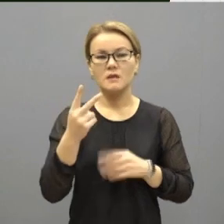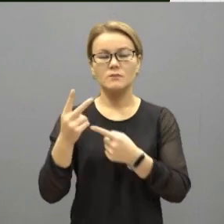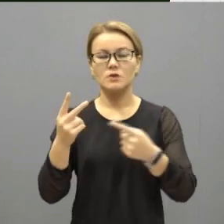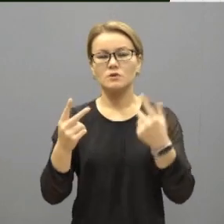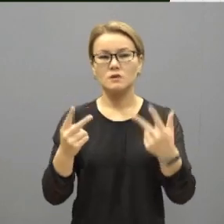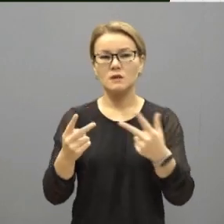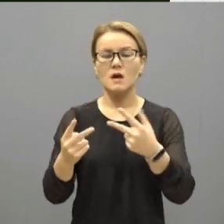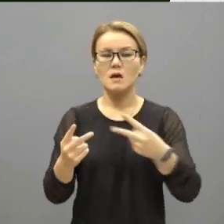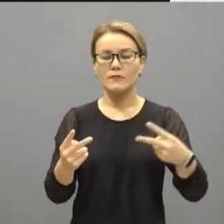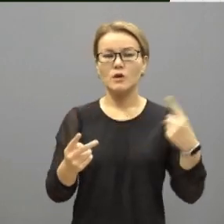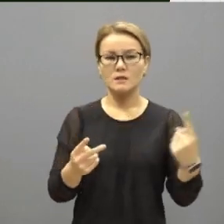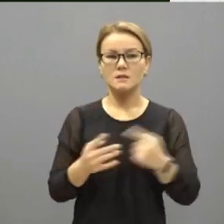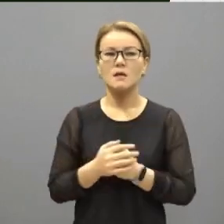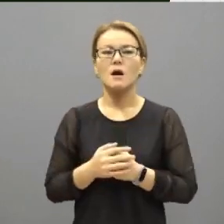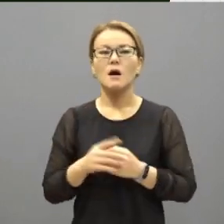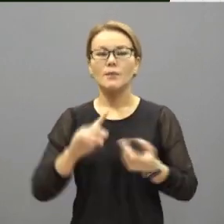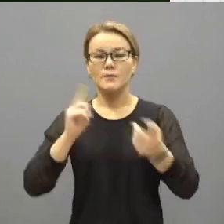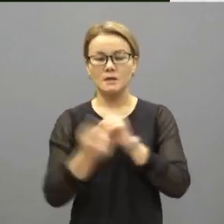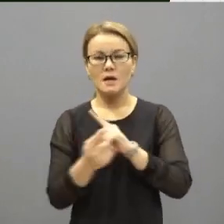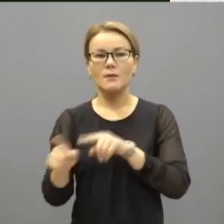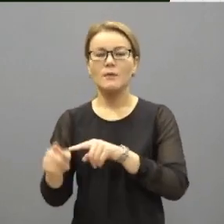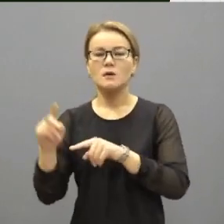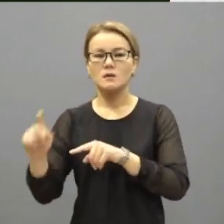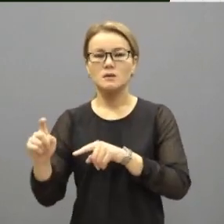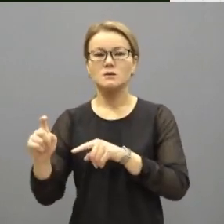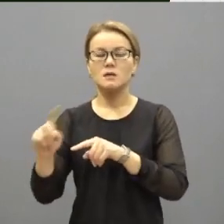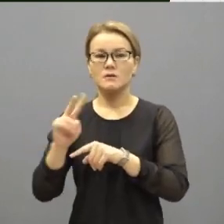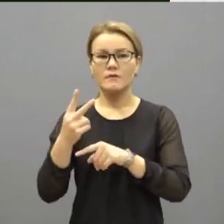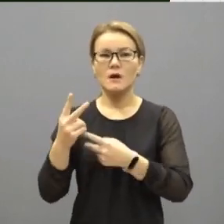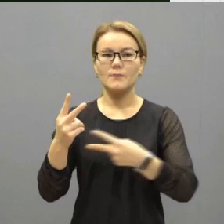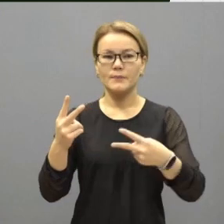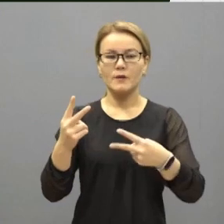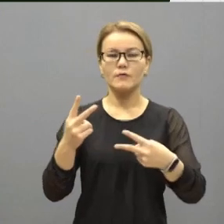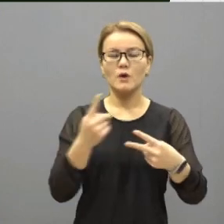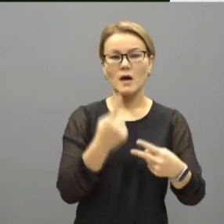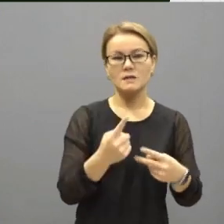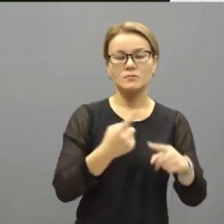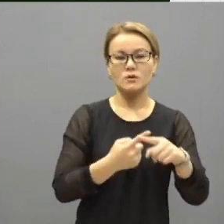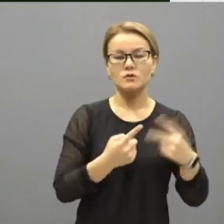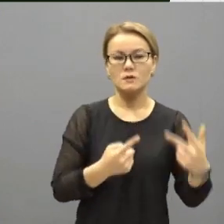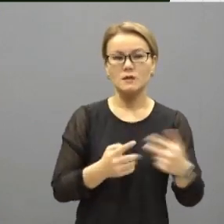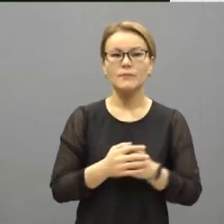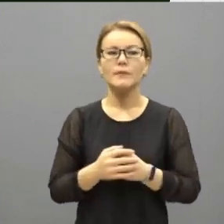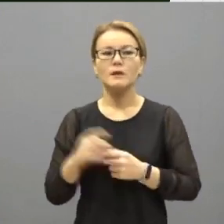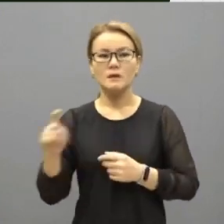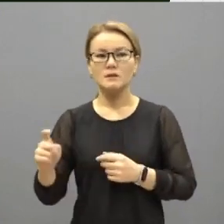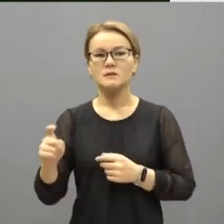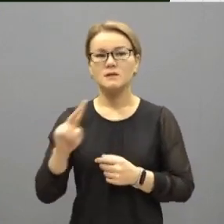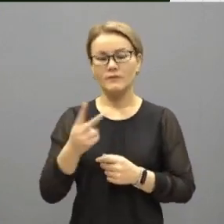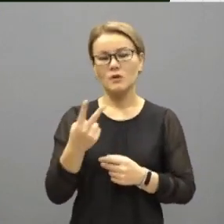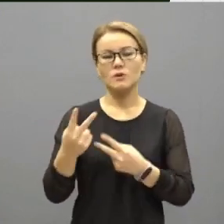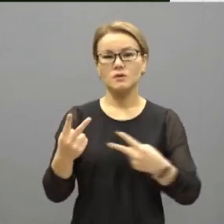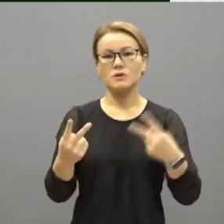противоположный. Получаем равенство x в квадрате равно 4 и еще два